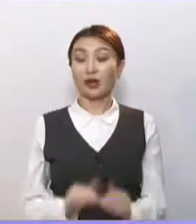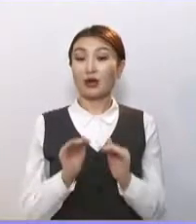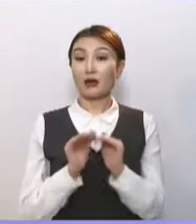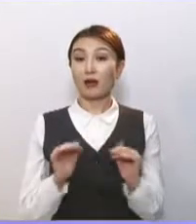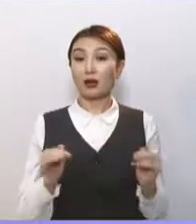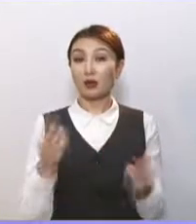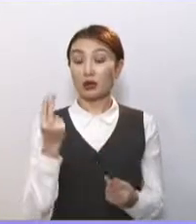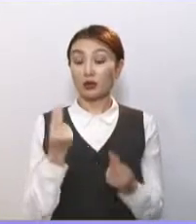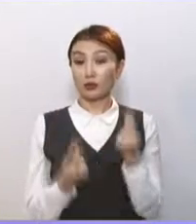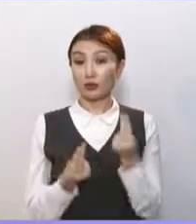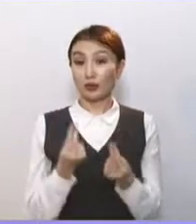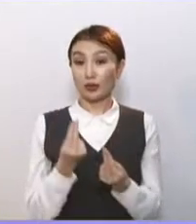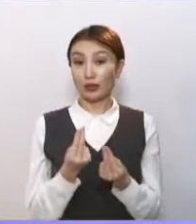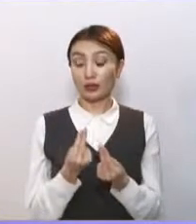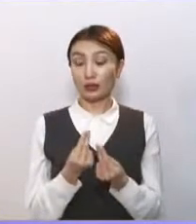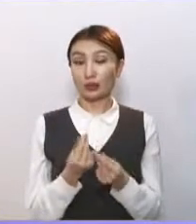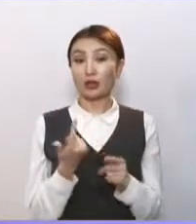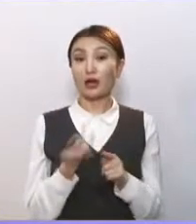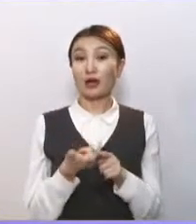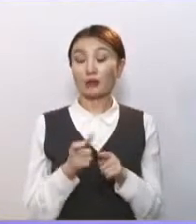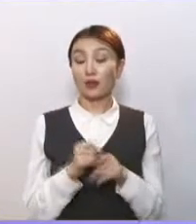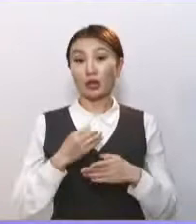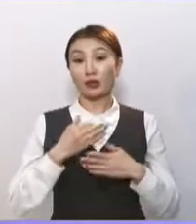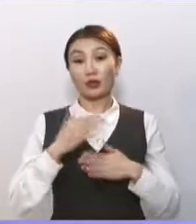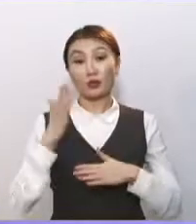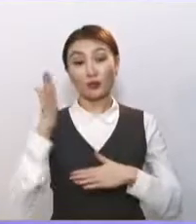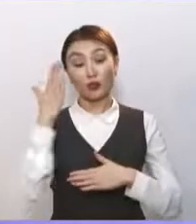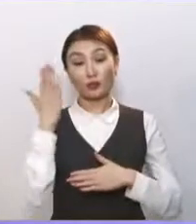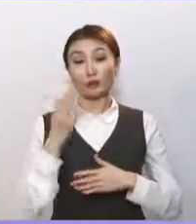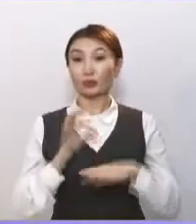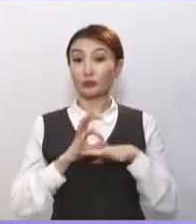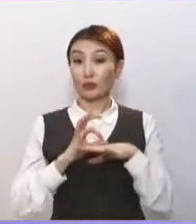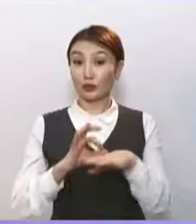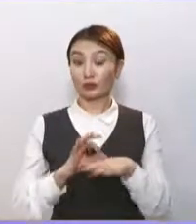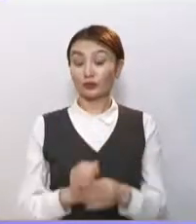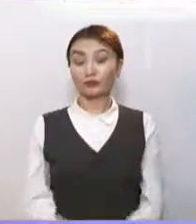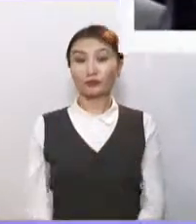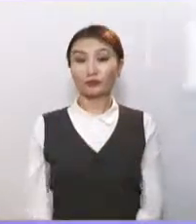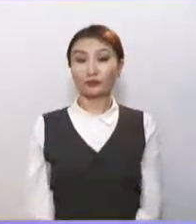Балдар оюндары абдан көңүлдүү өтөт.